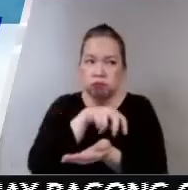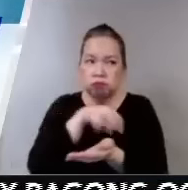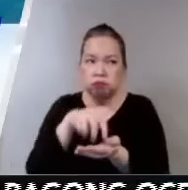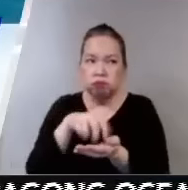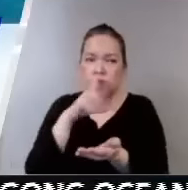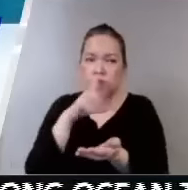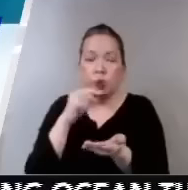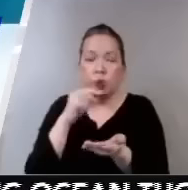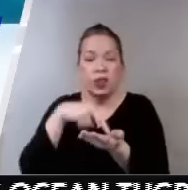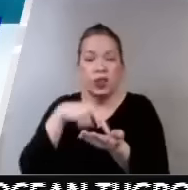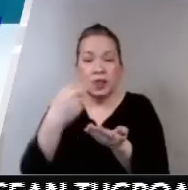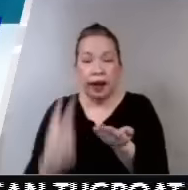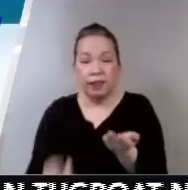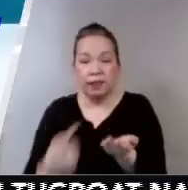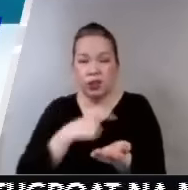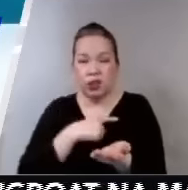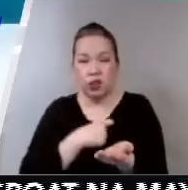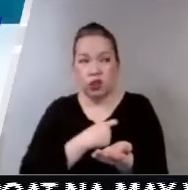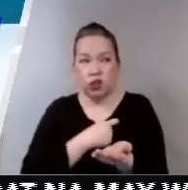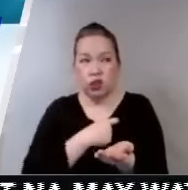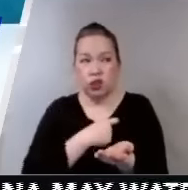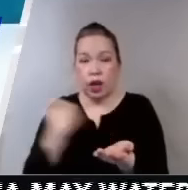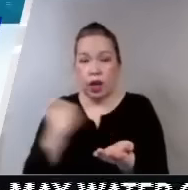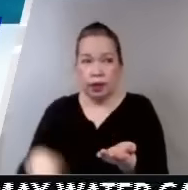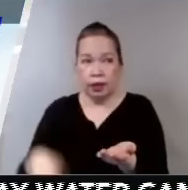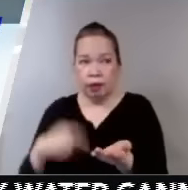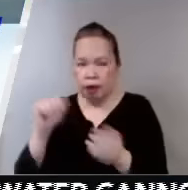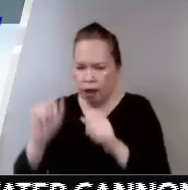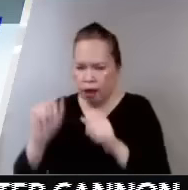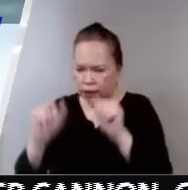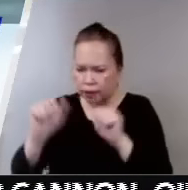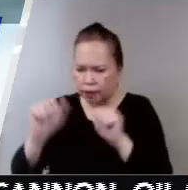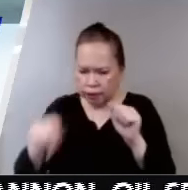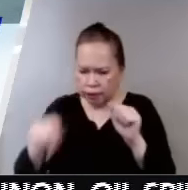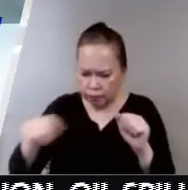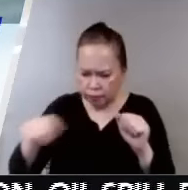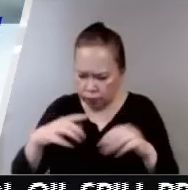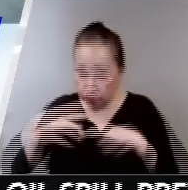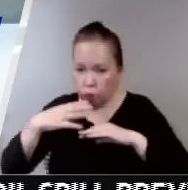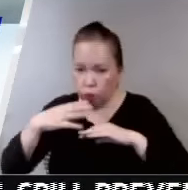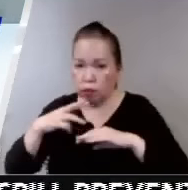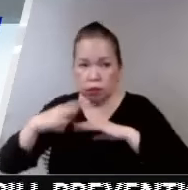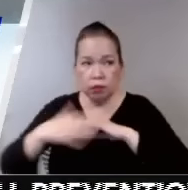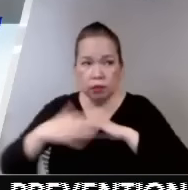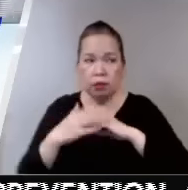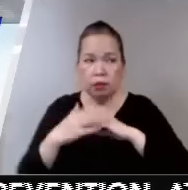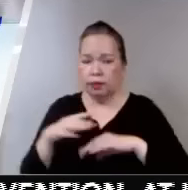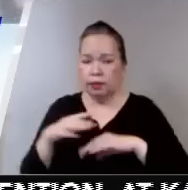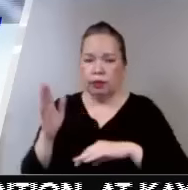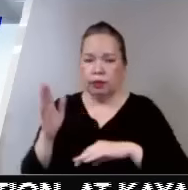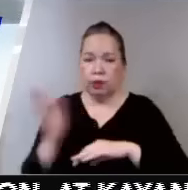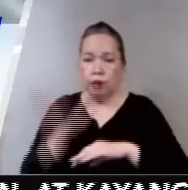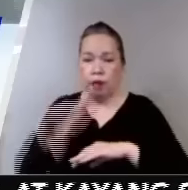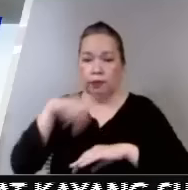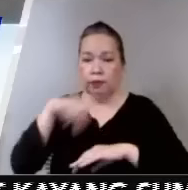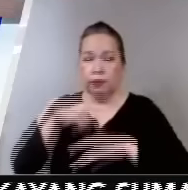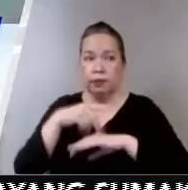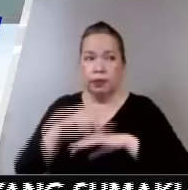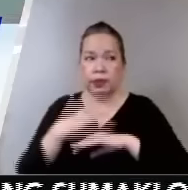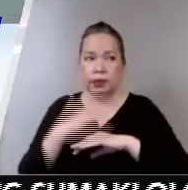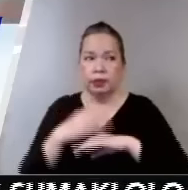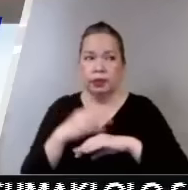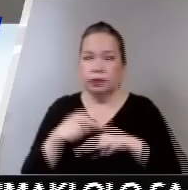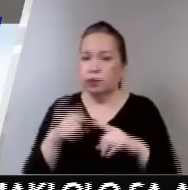China na gumagawa ng marine assessment sa West Philippine Sea. Pero ang mas nakababahala rito, sabi ng Coast Guard, lumalapit